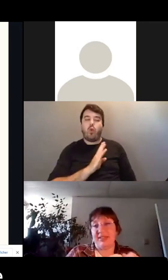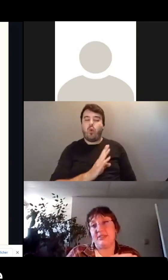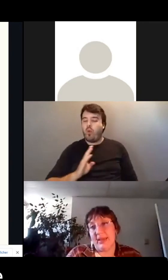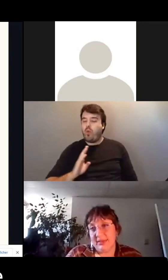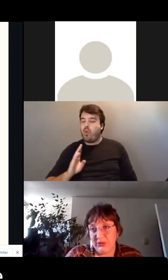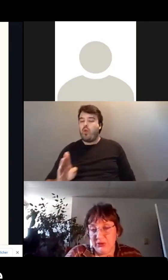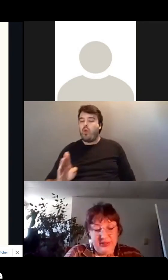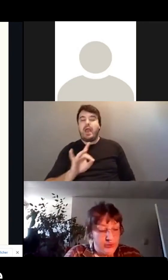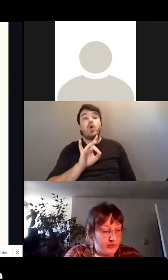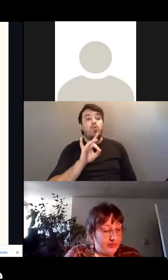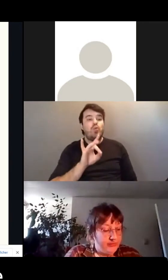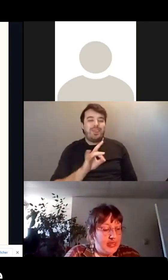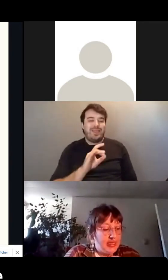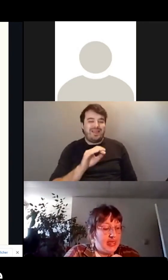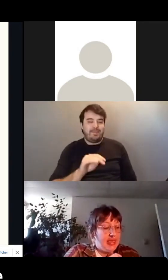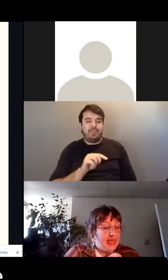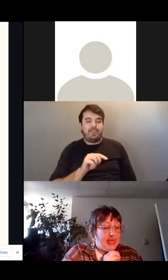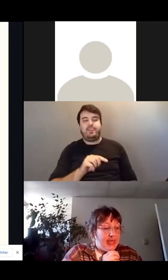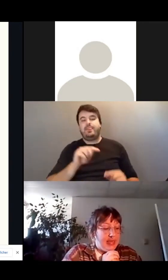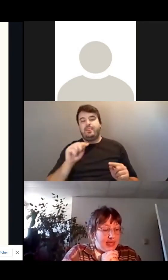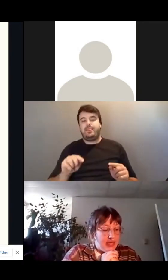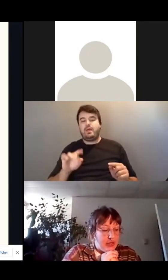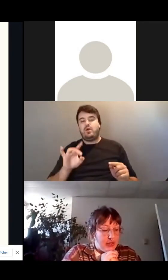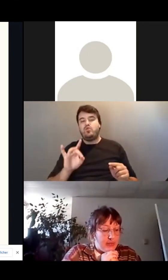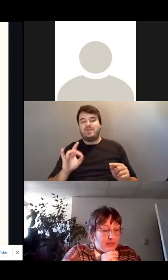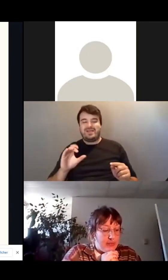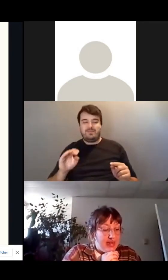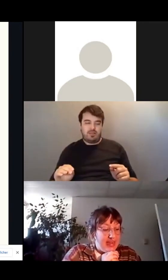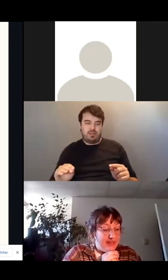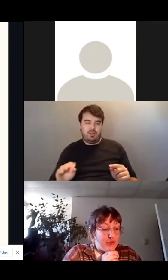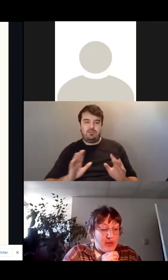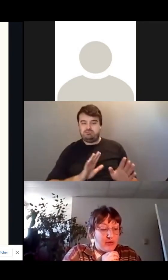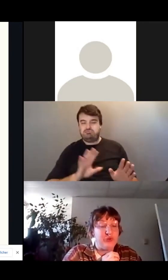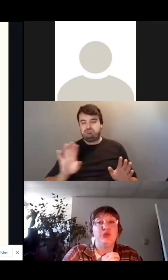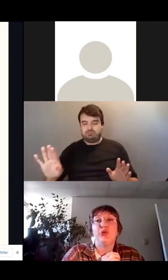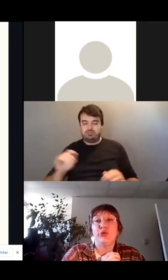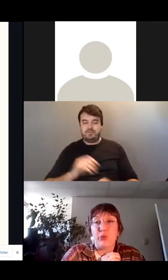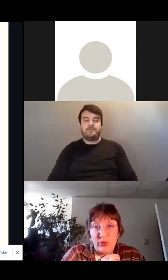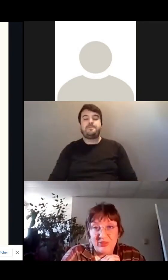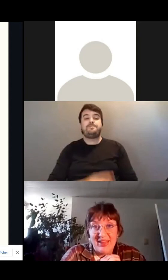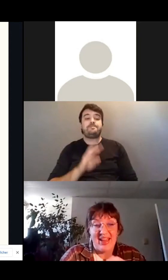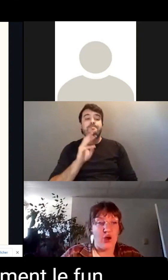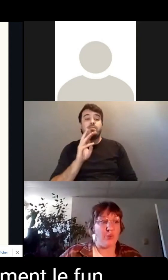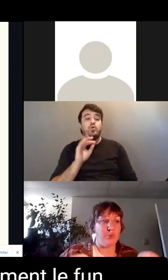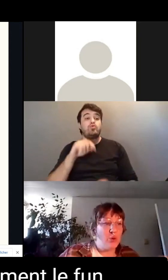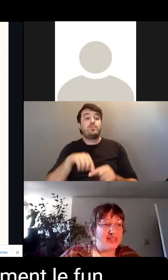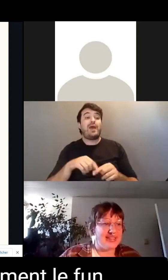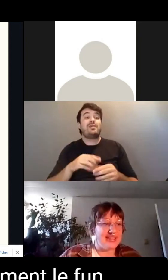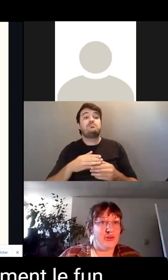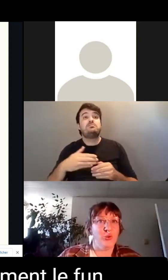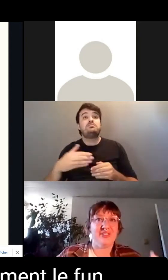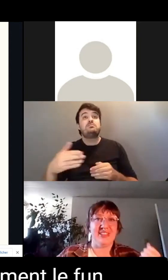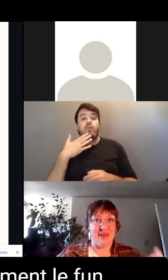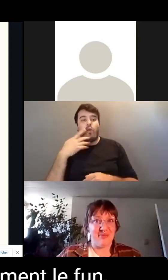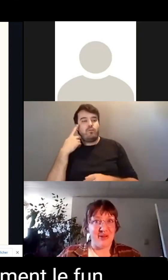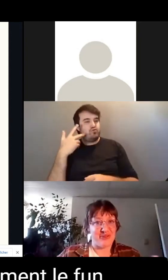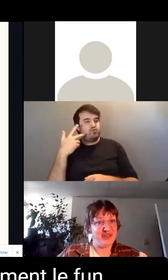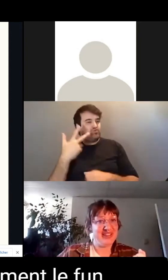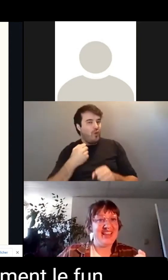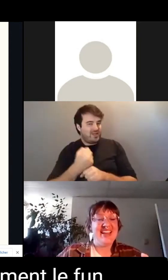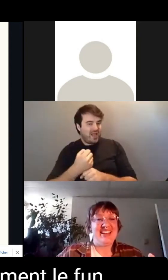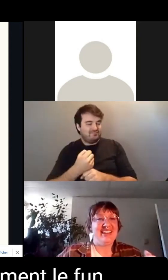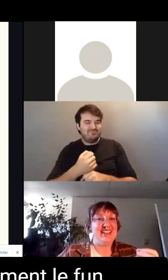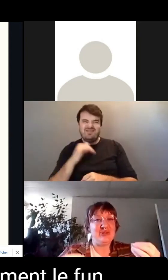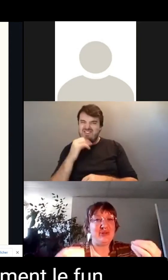8 cm les uns des autres. Et les semences durent 3 ans. Alors, pour les haricots, ce qui est vraiment le